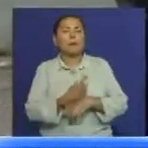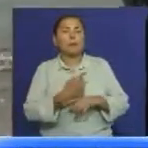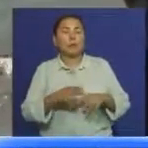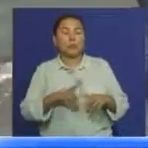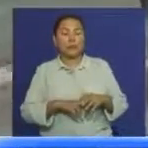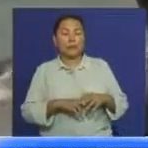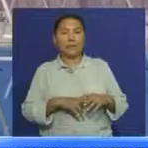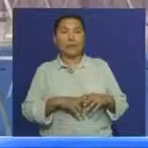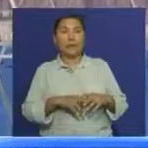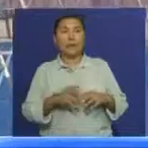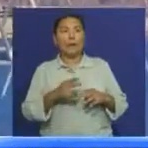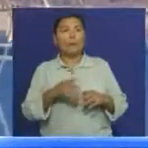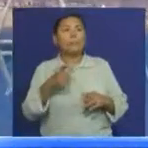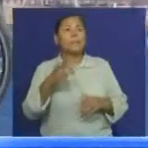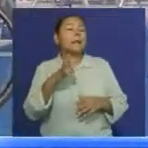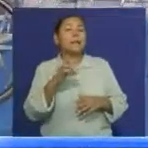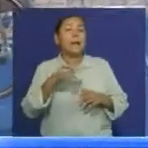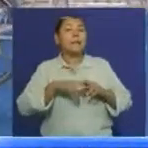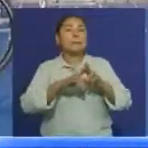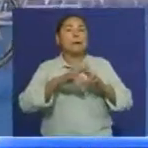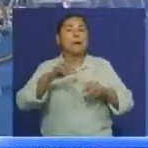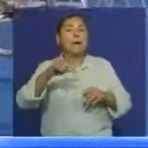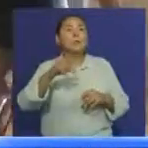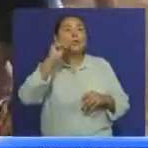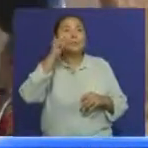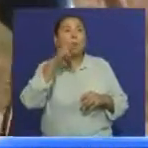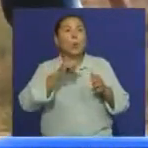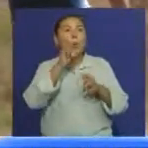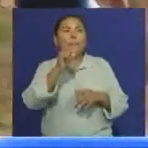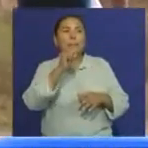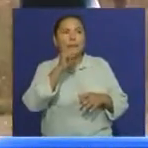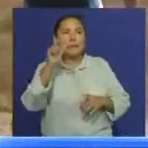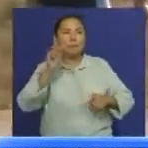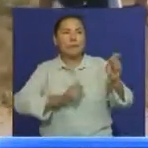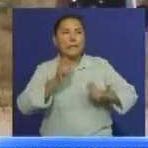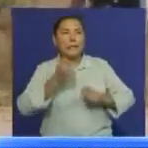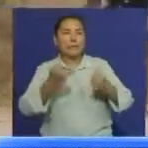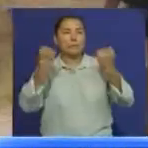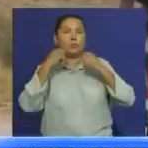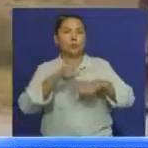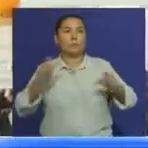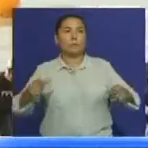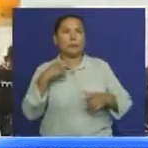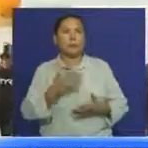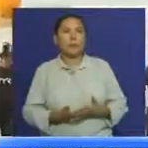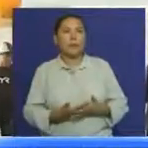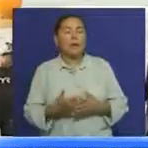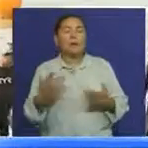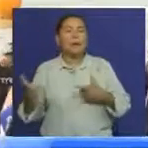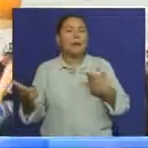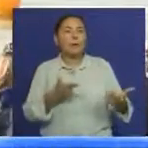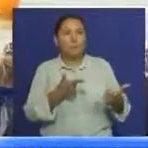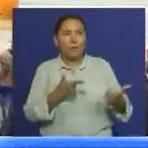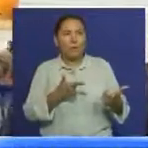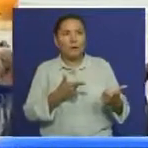кәсіби триатлоншы қатысты. Сайысқа Астана, Алматы, Шымкент пен Қостанай қалаларынан келген спортшылар бәсекеге түсті. Все ребята готовы, все